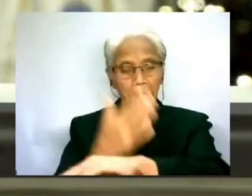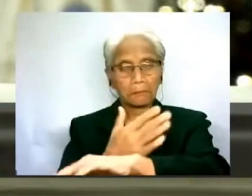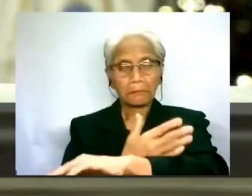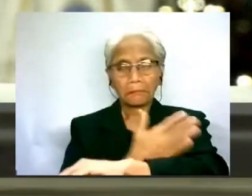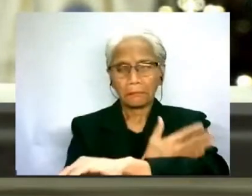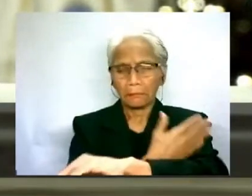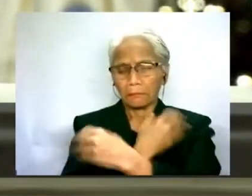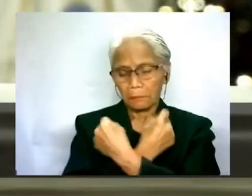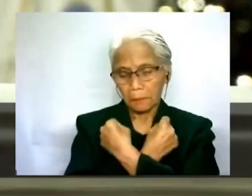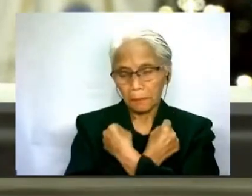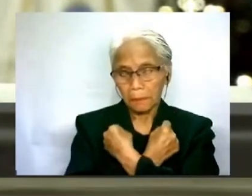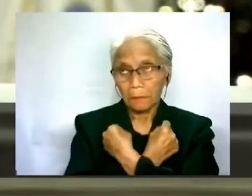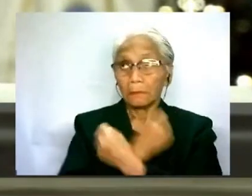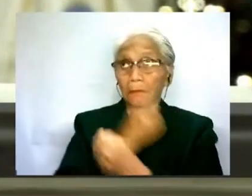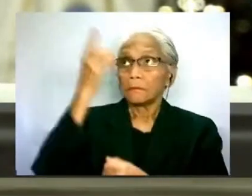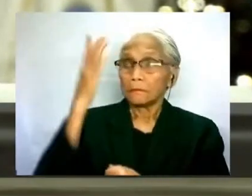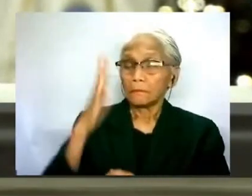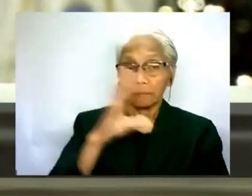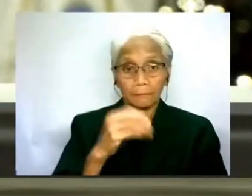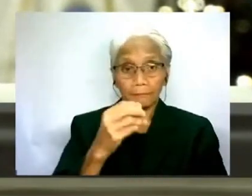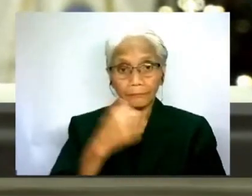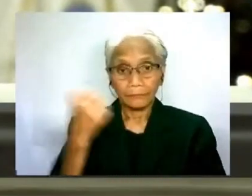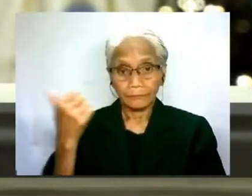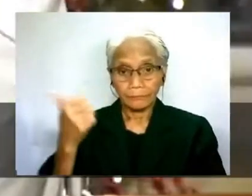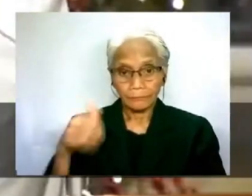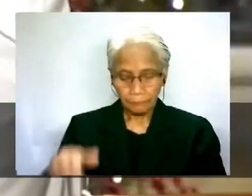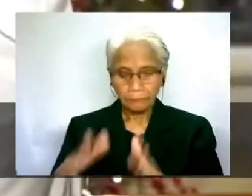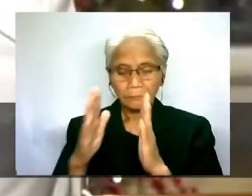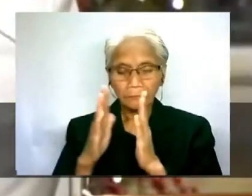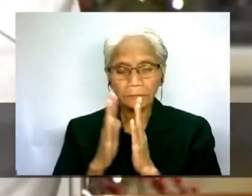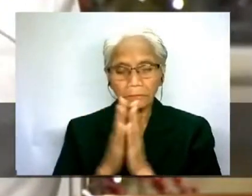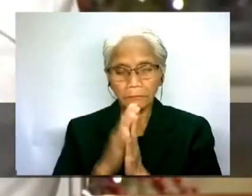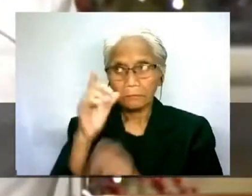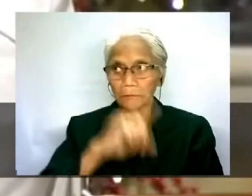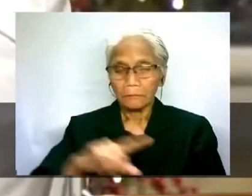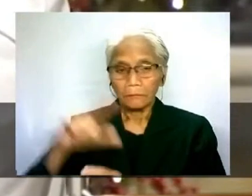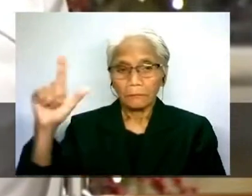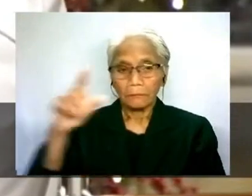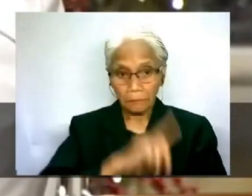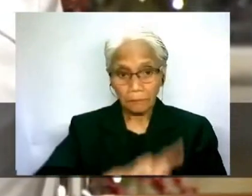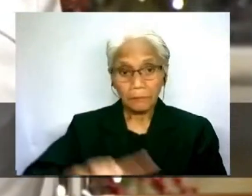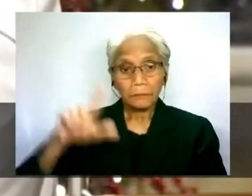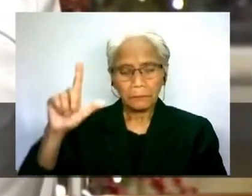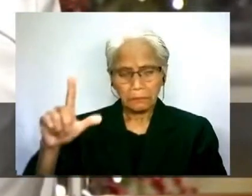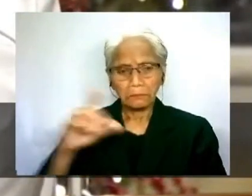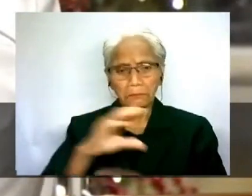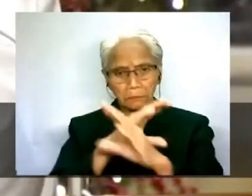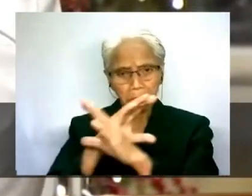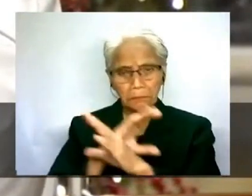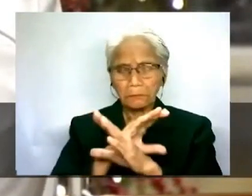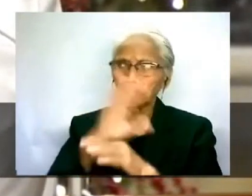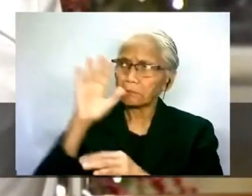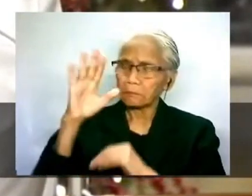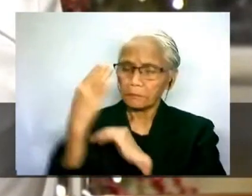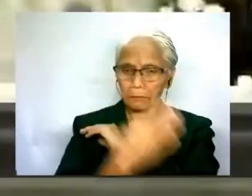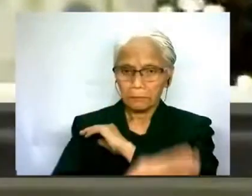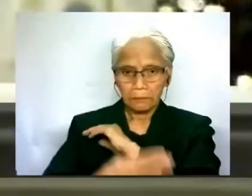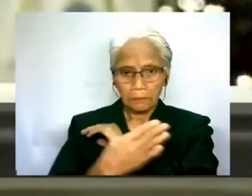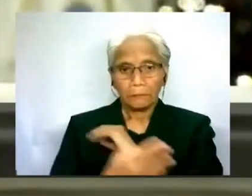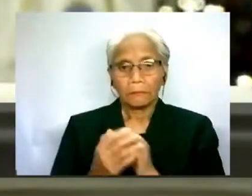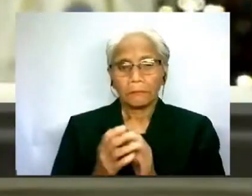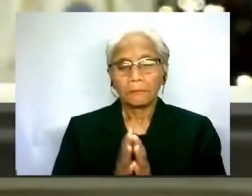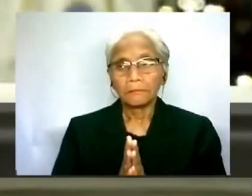kapwa, manalangin tayo sa Panginoon. Panginoon, kupkupin mo ang iyong bayan.